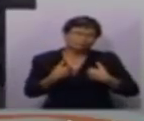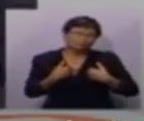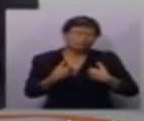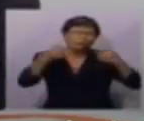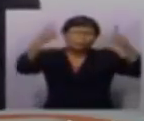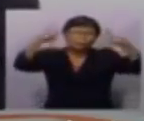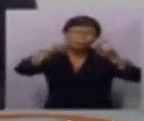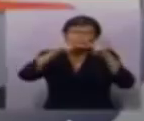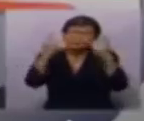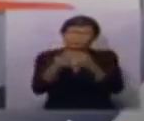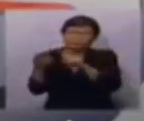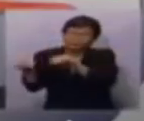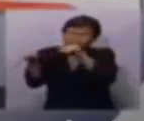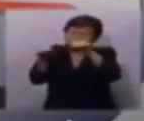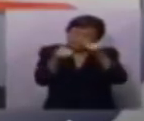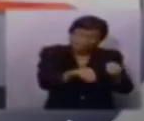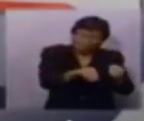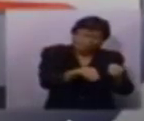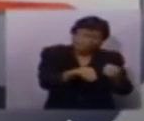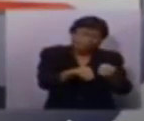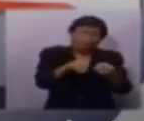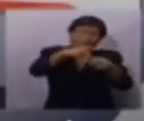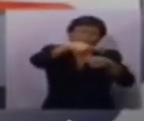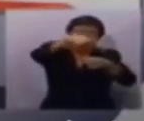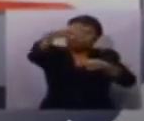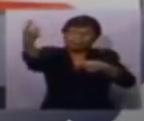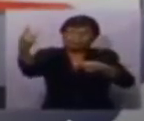Presiden Parti yang pindah kawasan di Pandan.